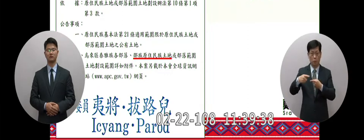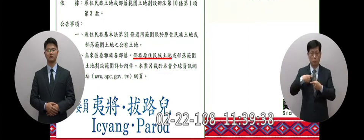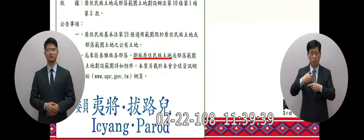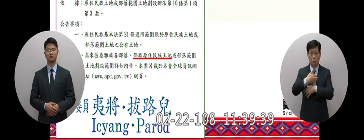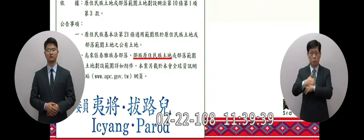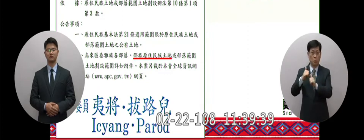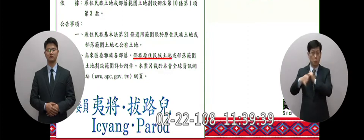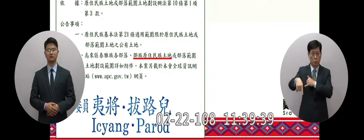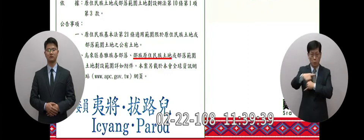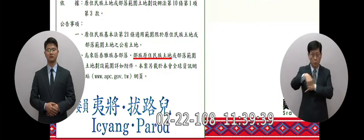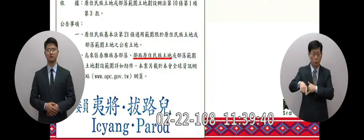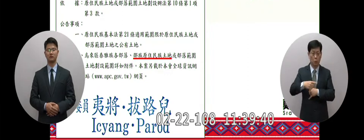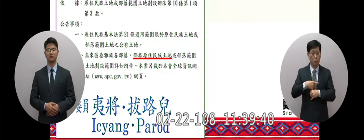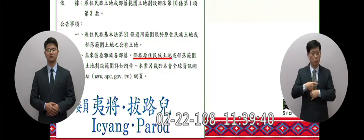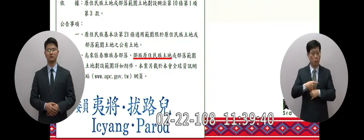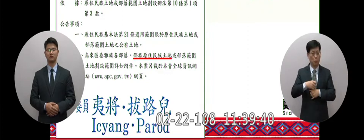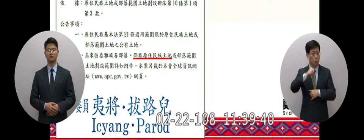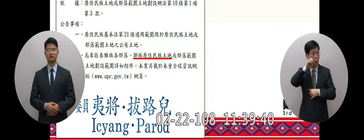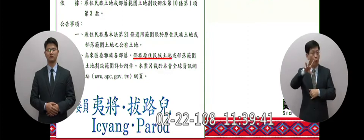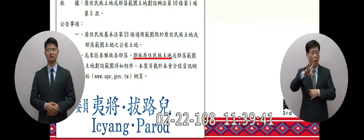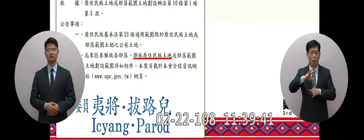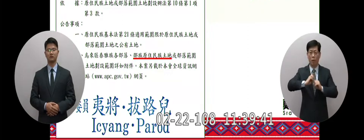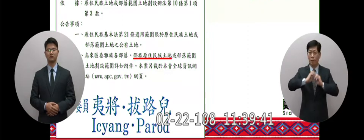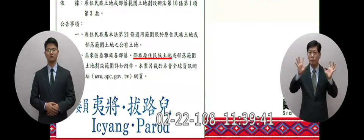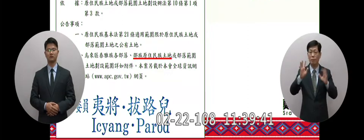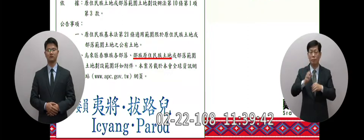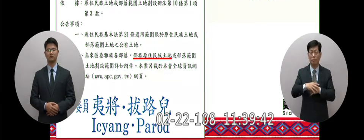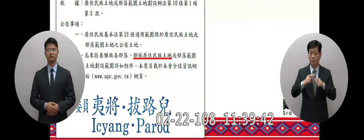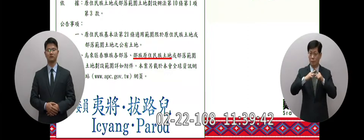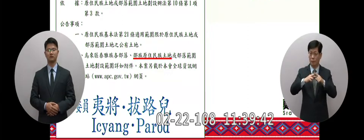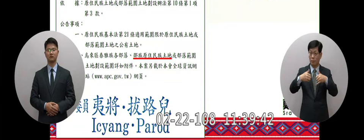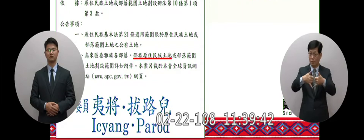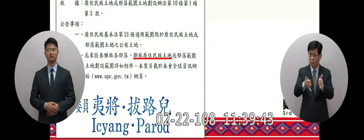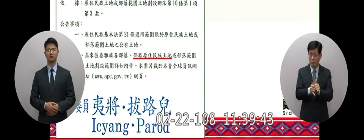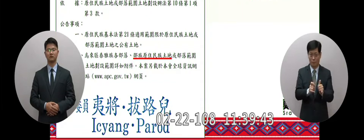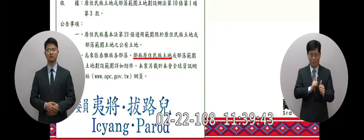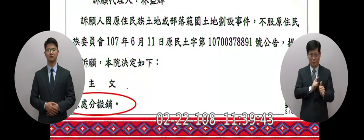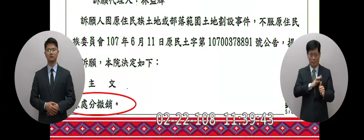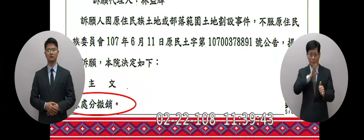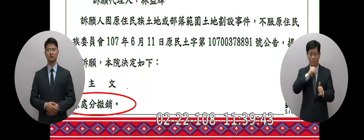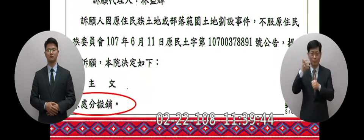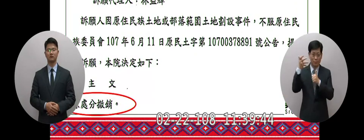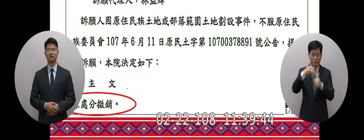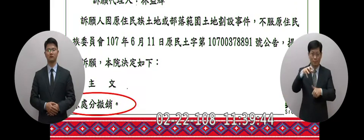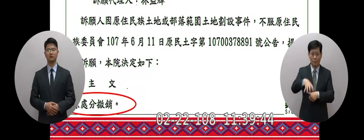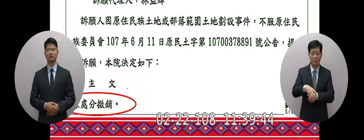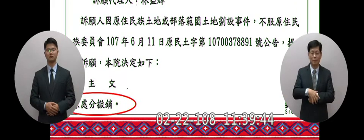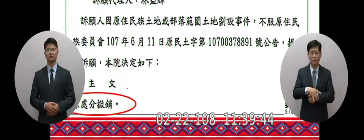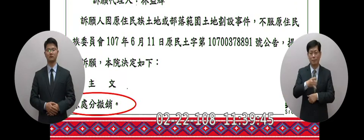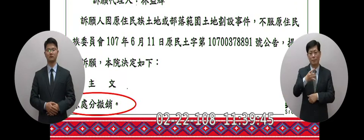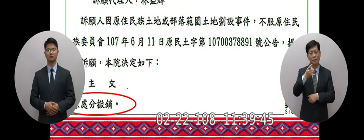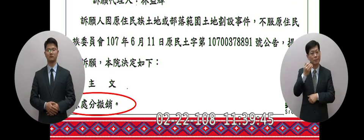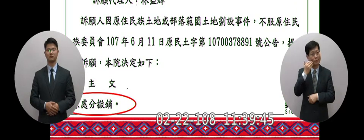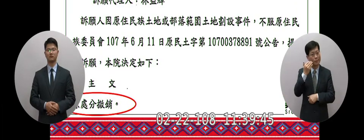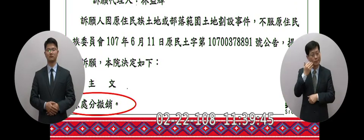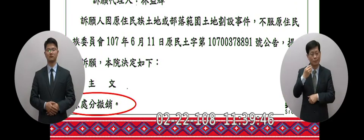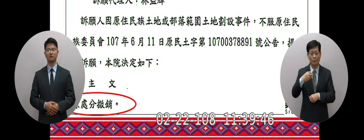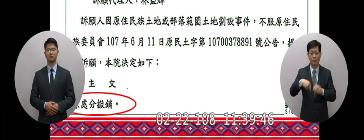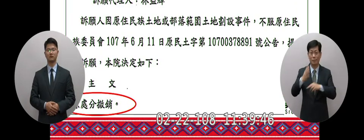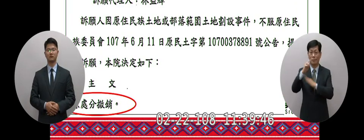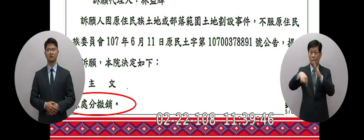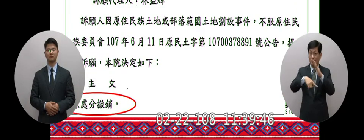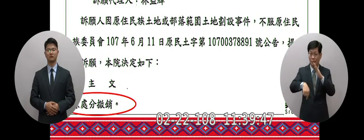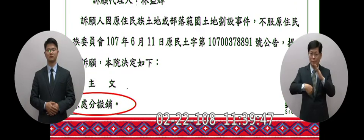风风光光的公告了少族的传统领域，很遗憾的。行政院